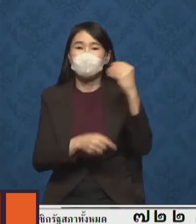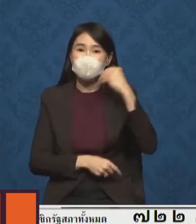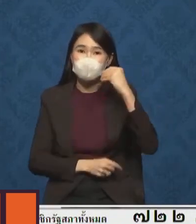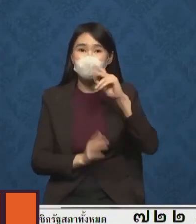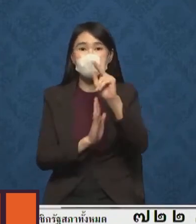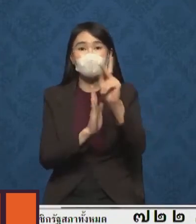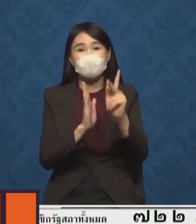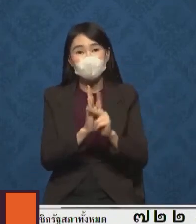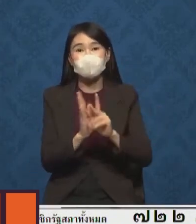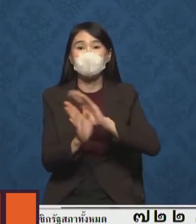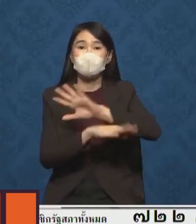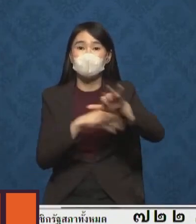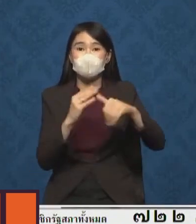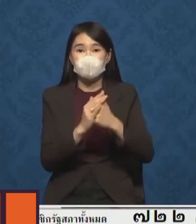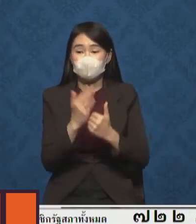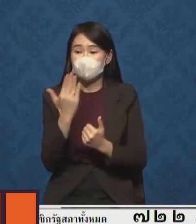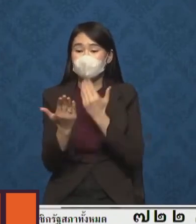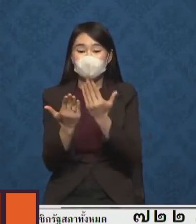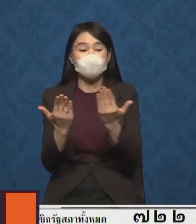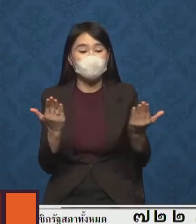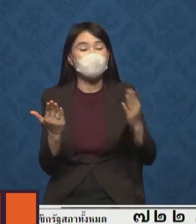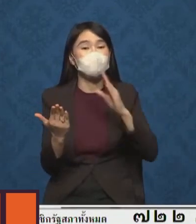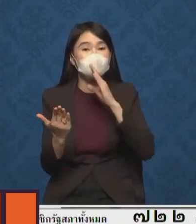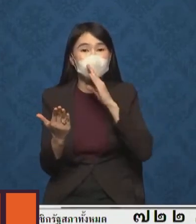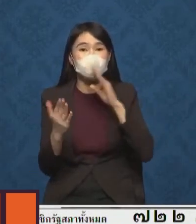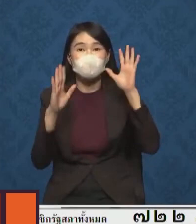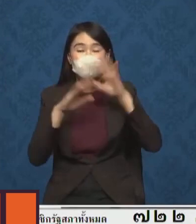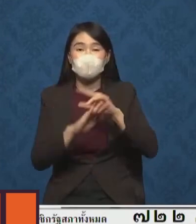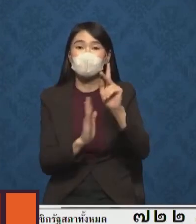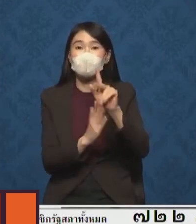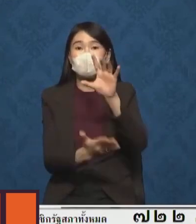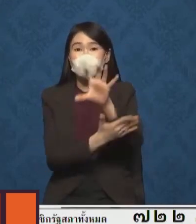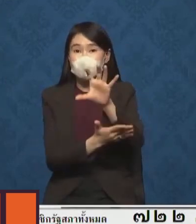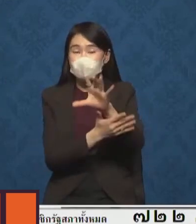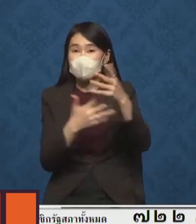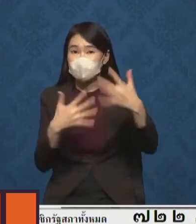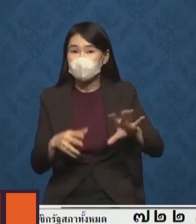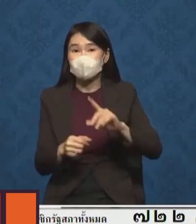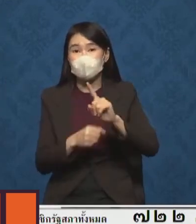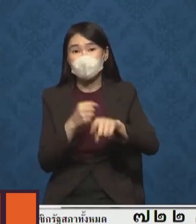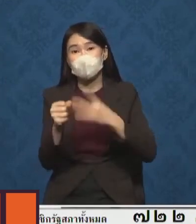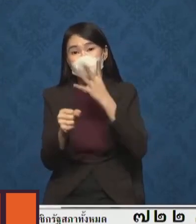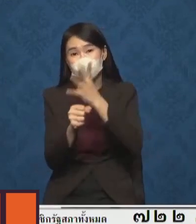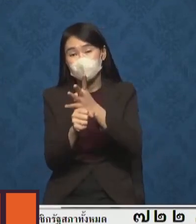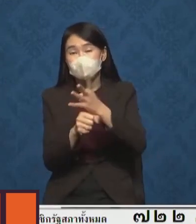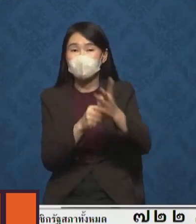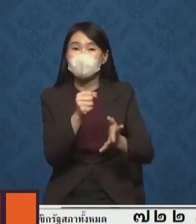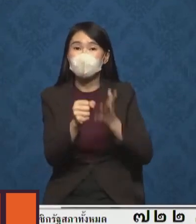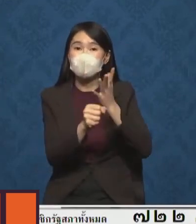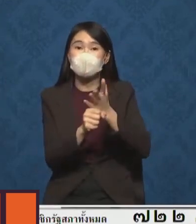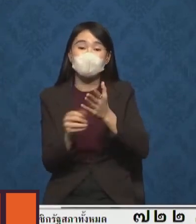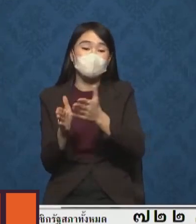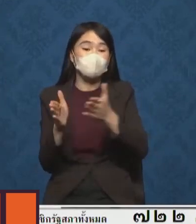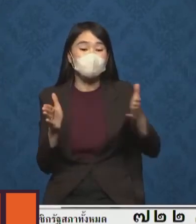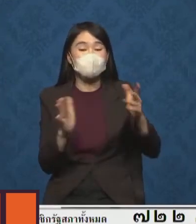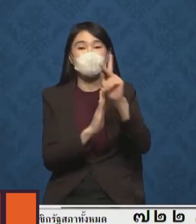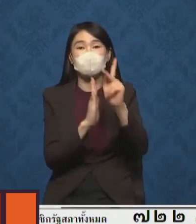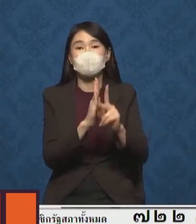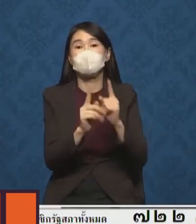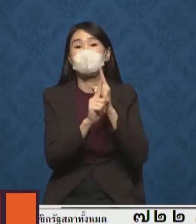ฎหมายทุกฉบับนั้นเมอมีการใช้ข้บมาระยะ 1จะ 4 ปี 5 ปีเอากันตามกฎหมายด